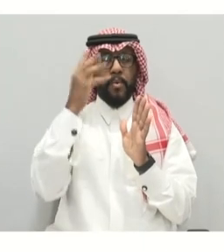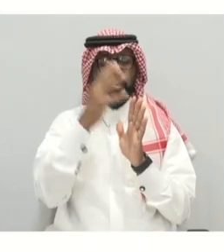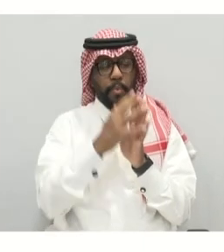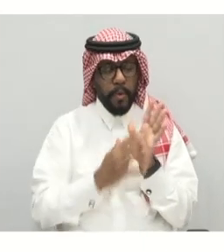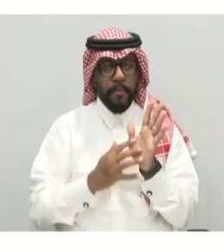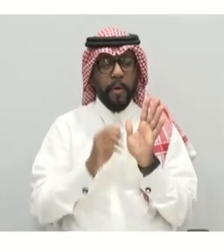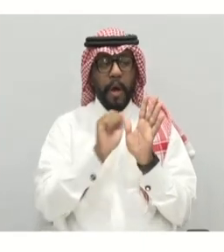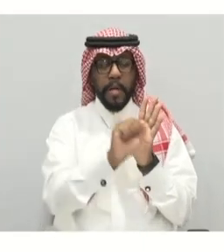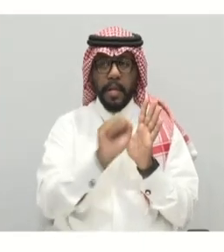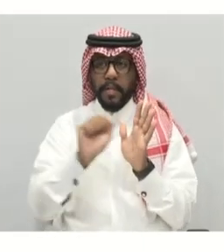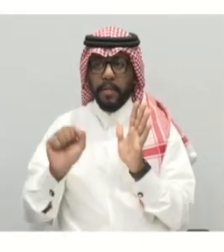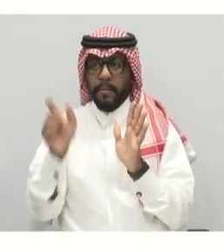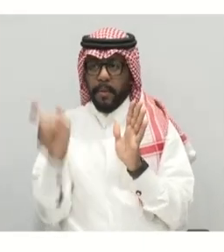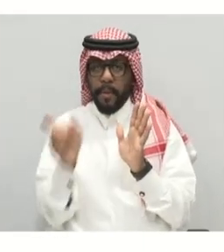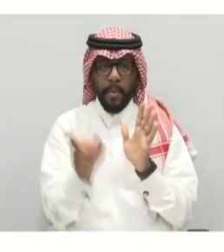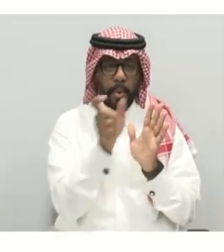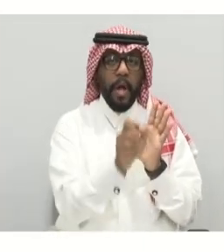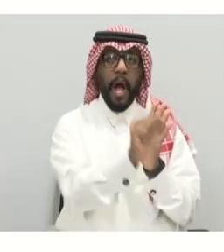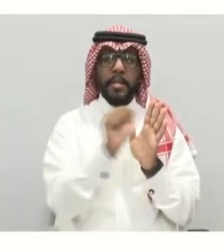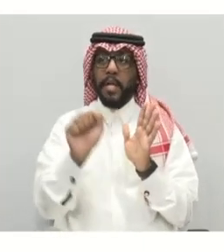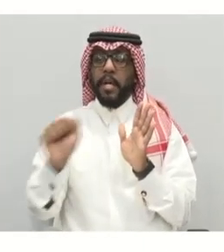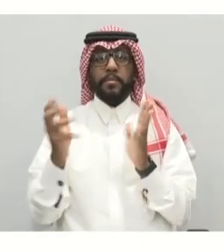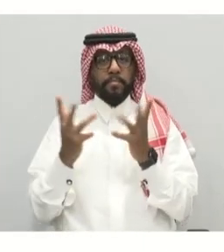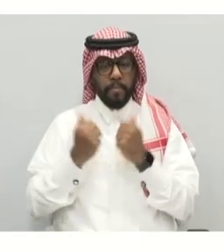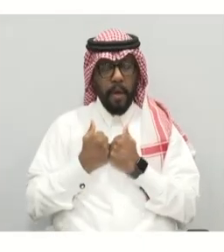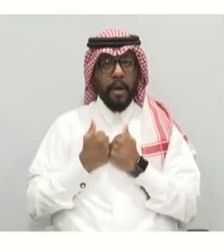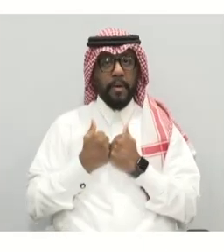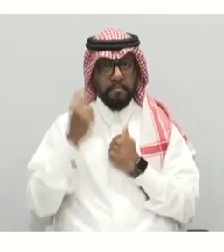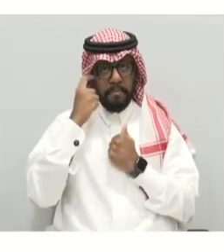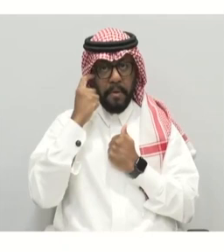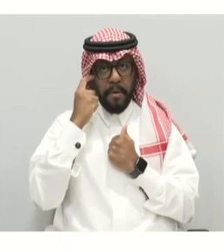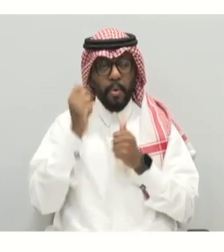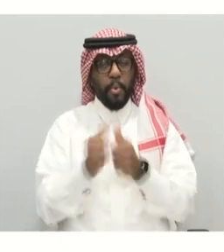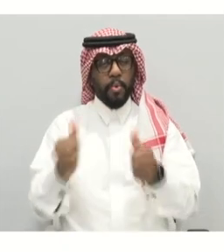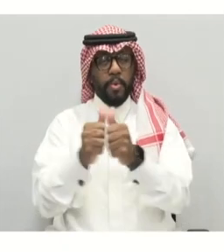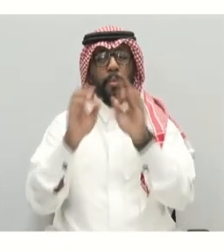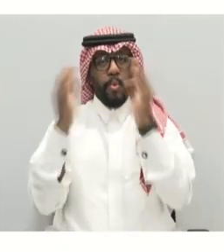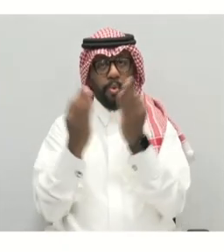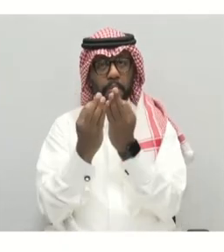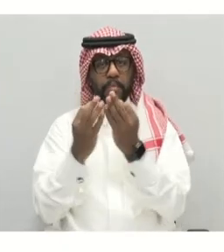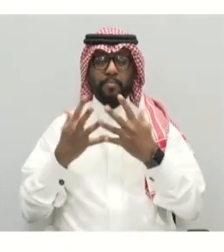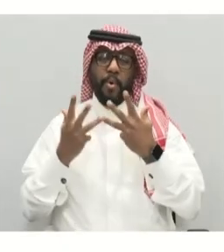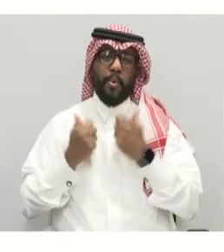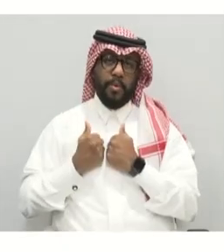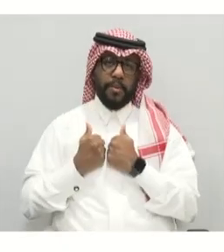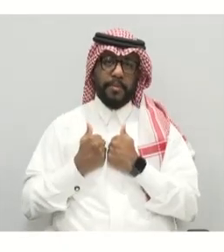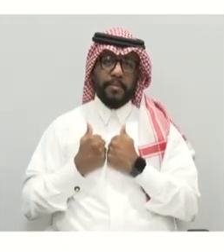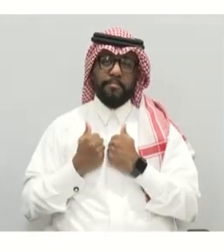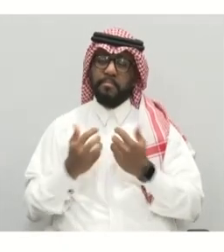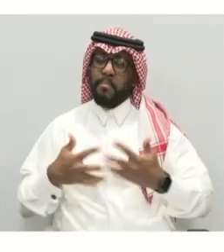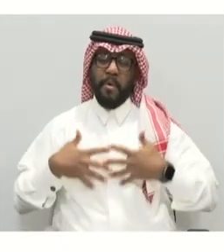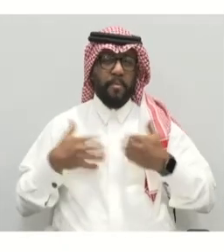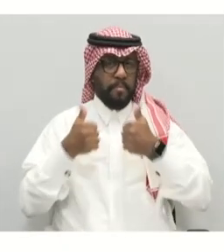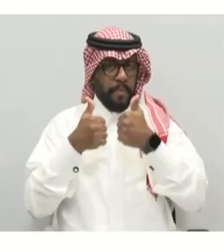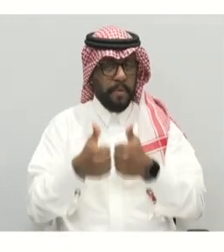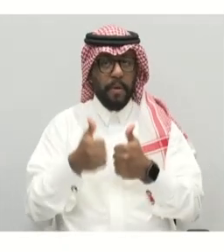ان كل فرد في الاسره والمجتمع يحق له ماذا التمتع بالحقوق والتزام